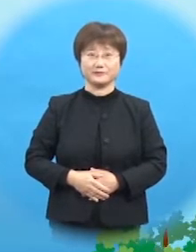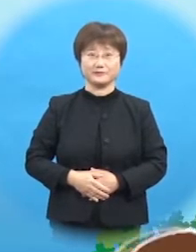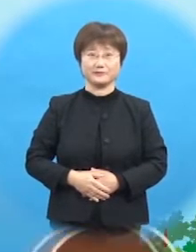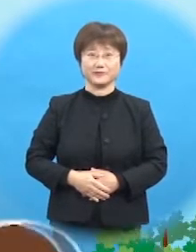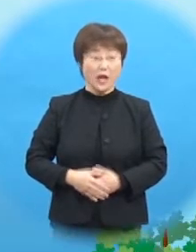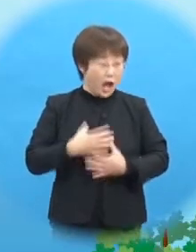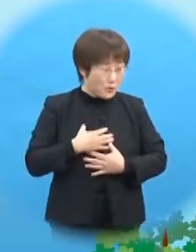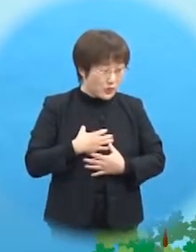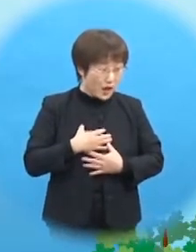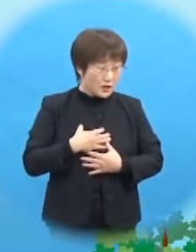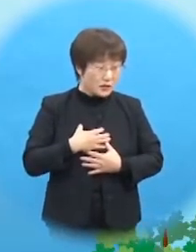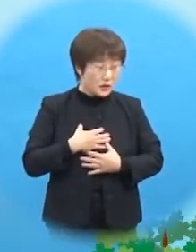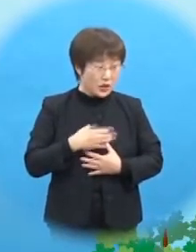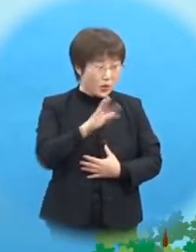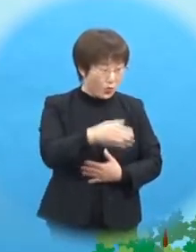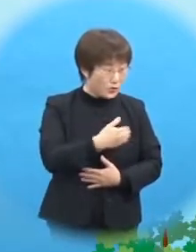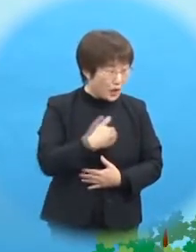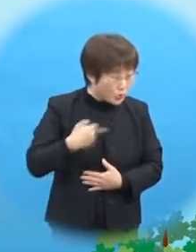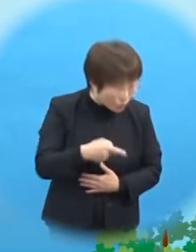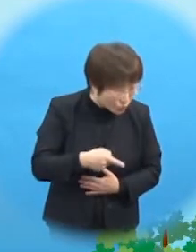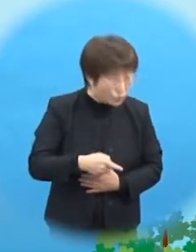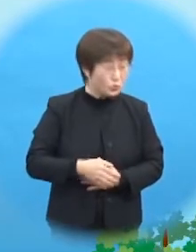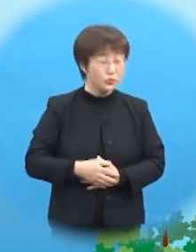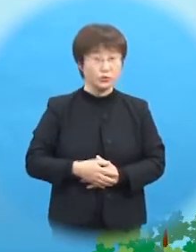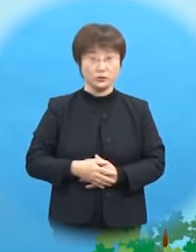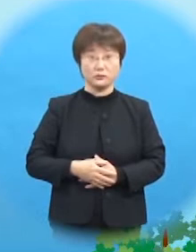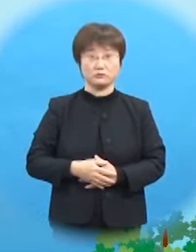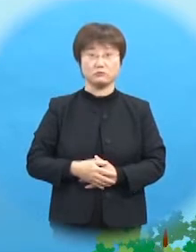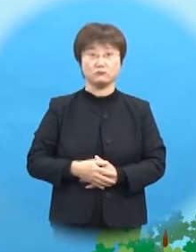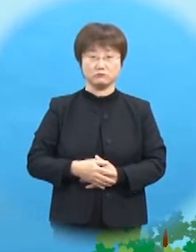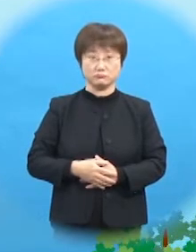危ない、フジッピー大丈夫？